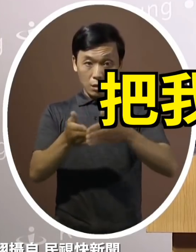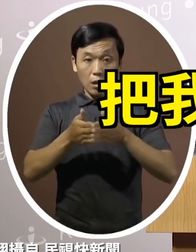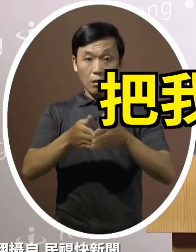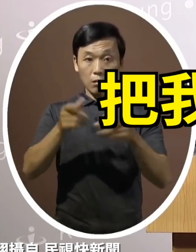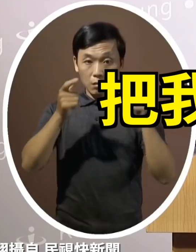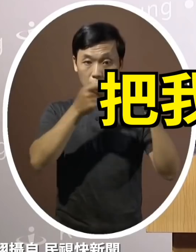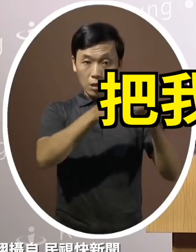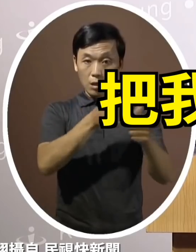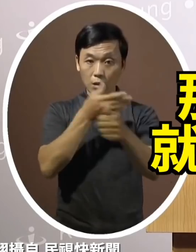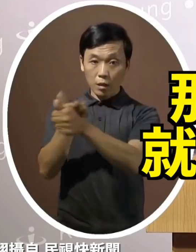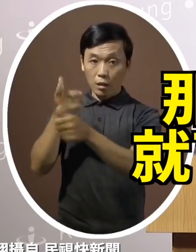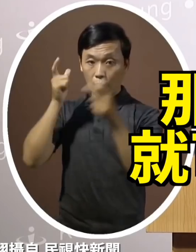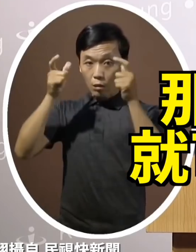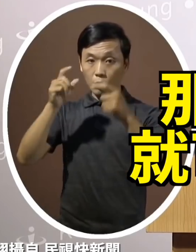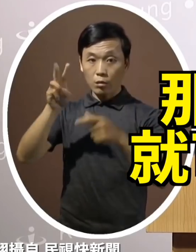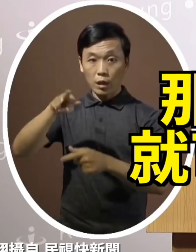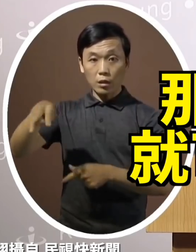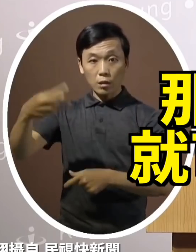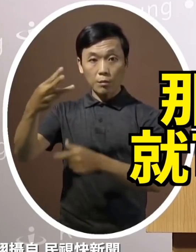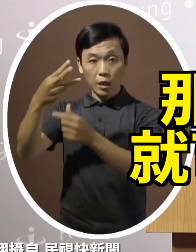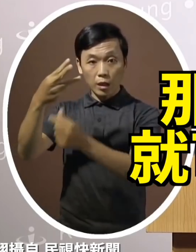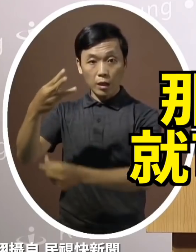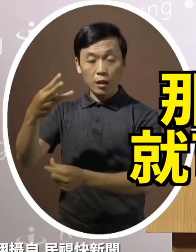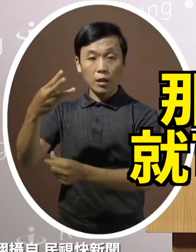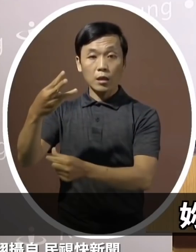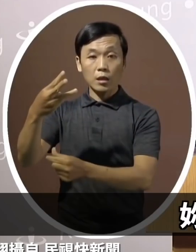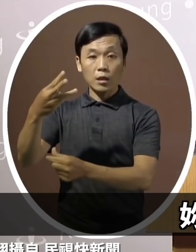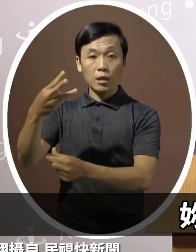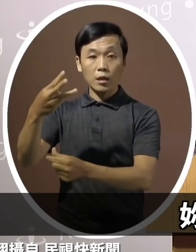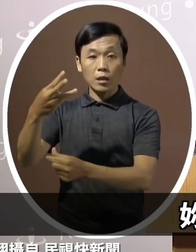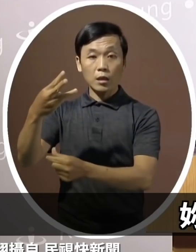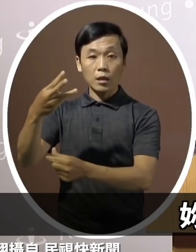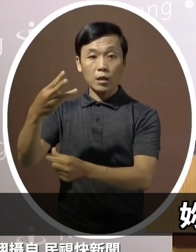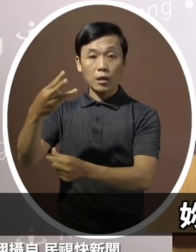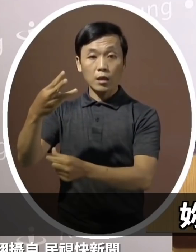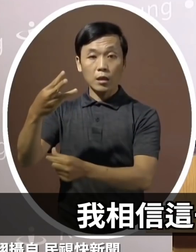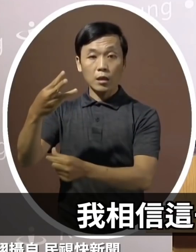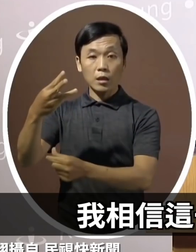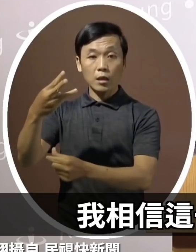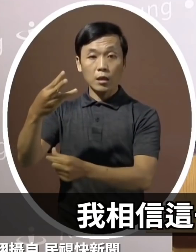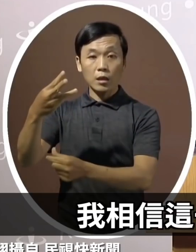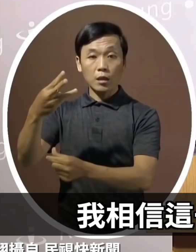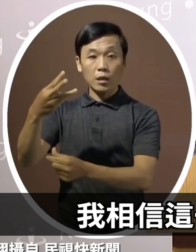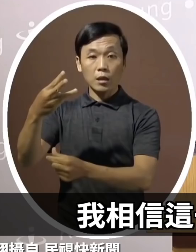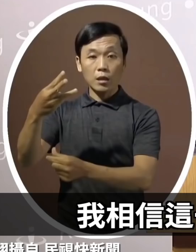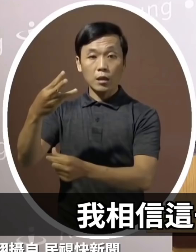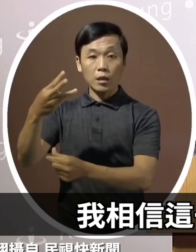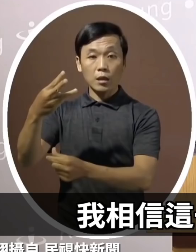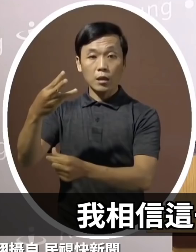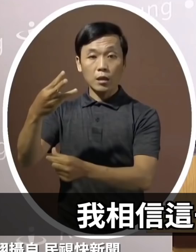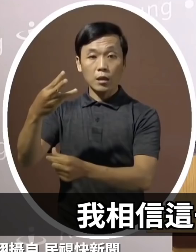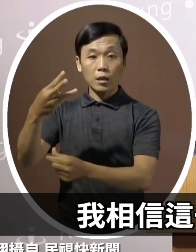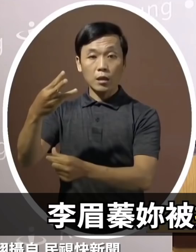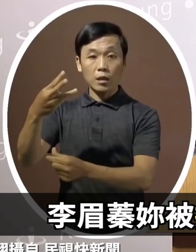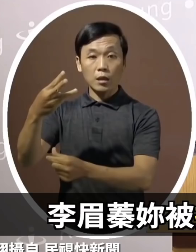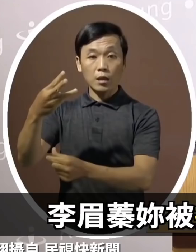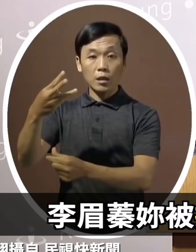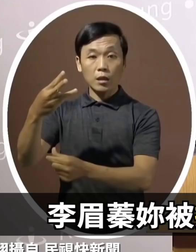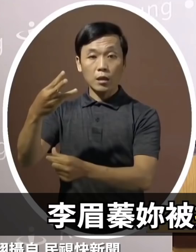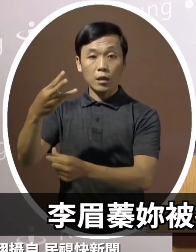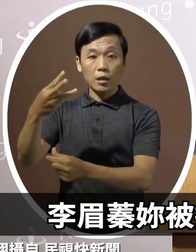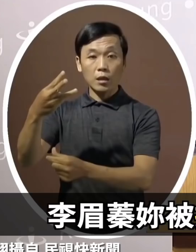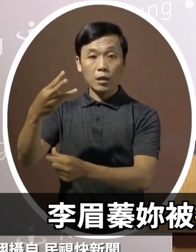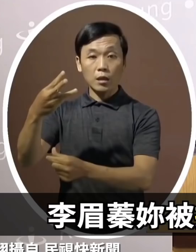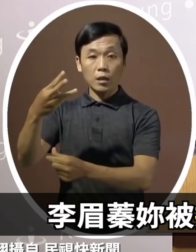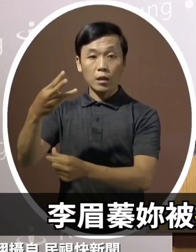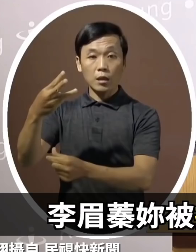我们的负债打消，那我跟吴益政就可以不用选了。 你到底在讲什么鬼啊？我相信这一段应该不是幕僚给他的稿子。李梅珍，你被